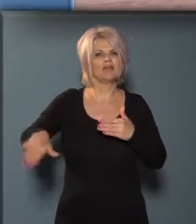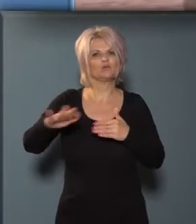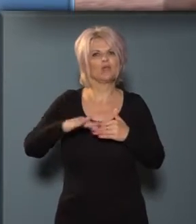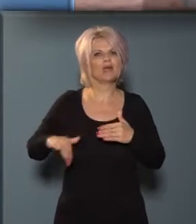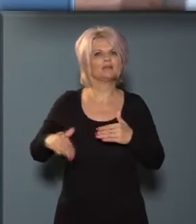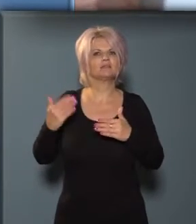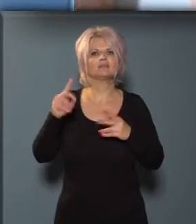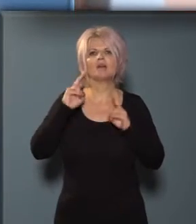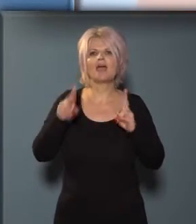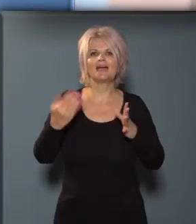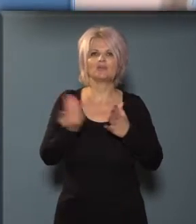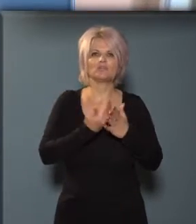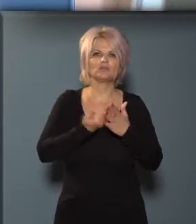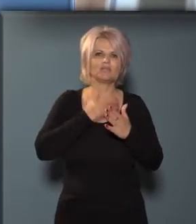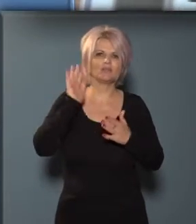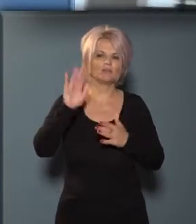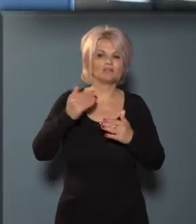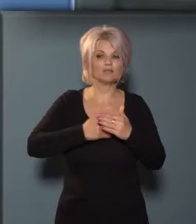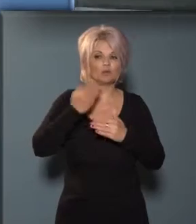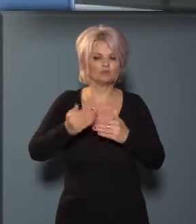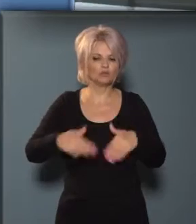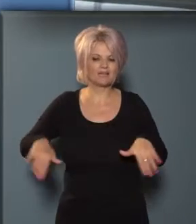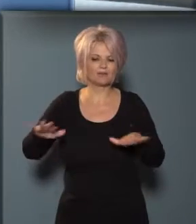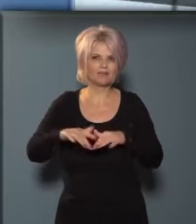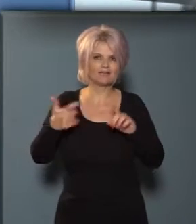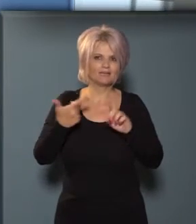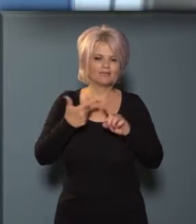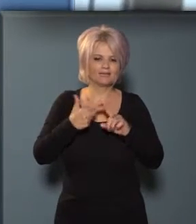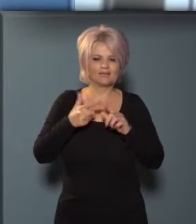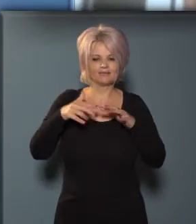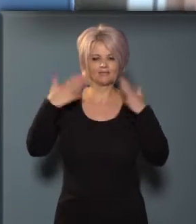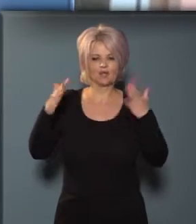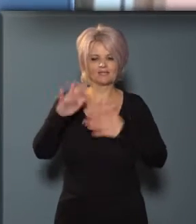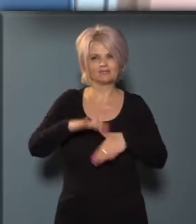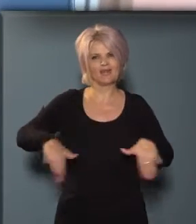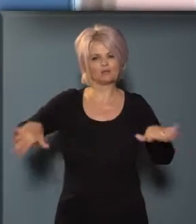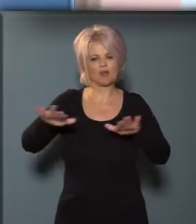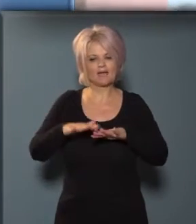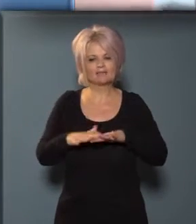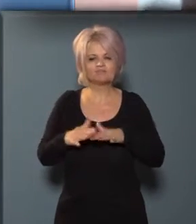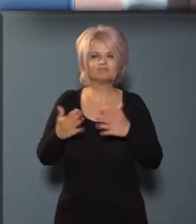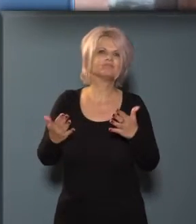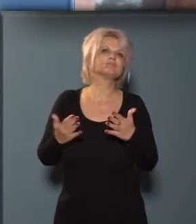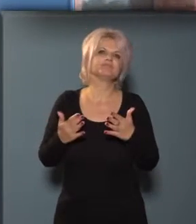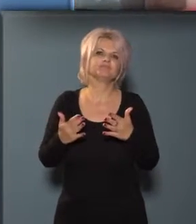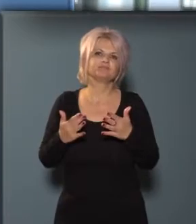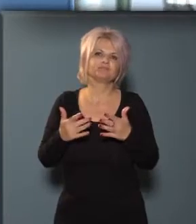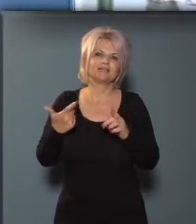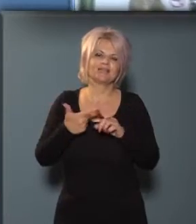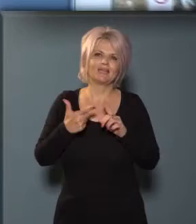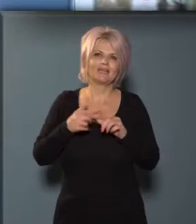hasznosítani lehet majd? Hát ezen a külső területen két nagyobb területünk van, ezt úgy kell elképzelni, hogy